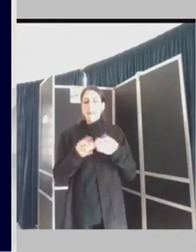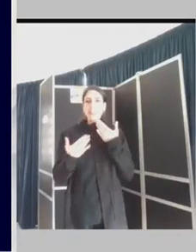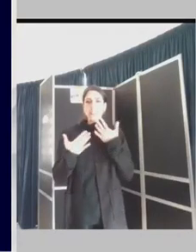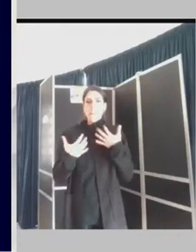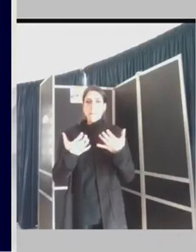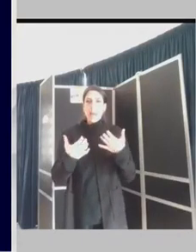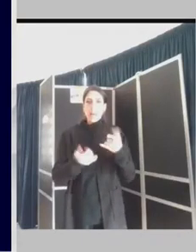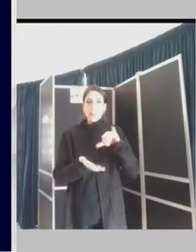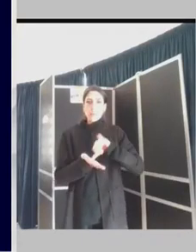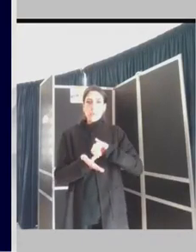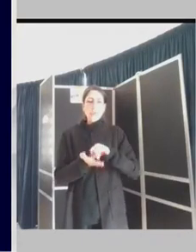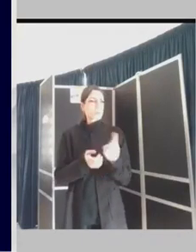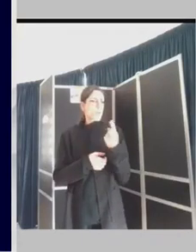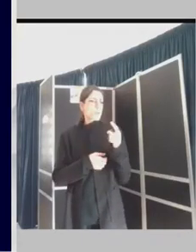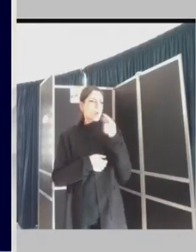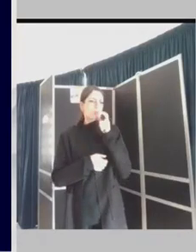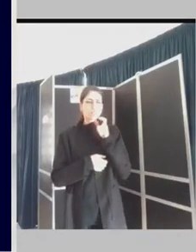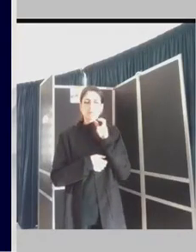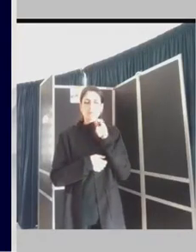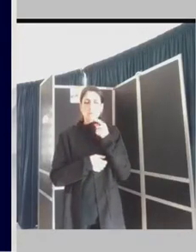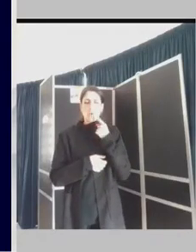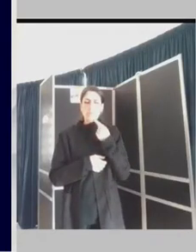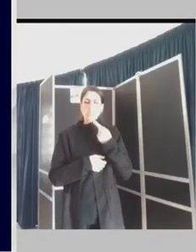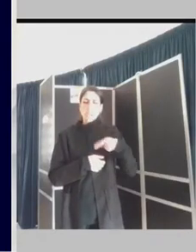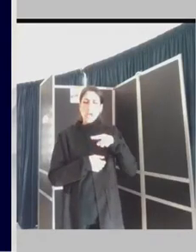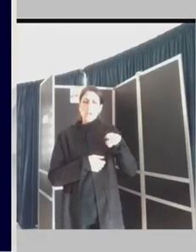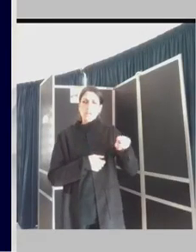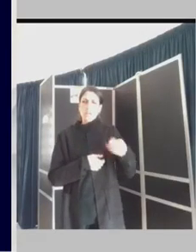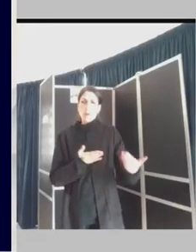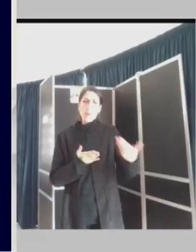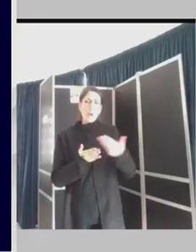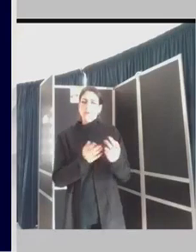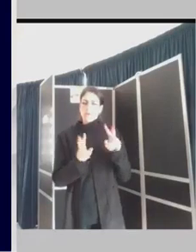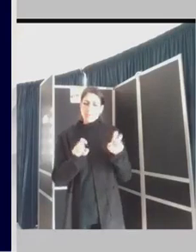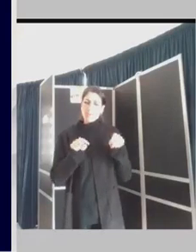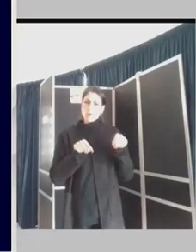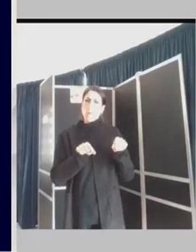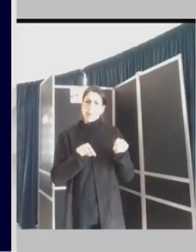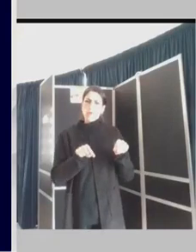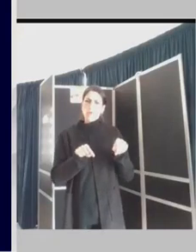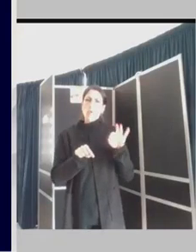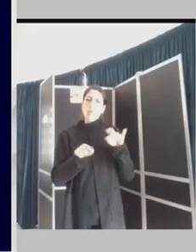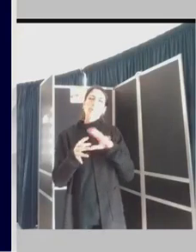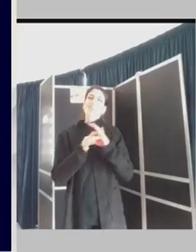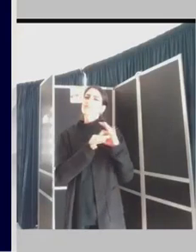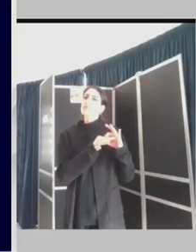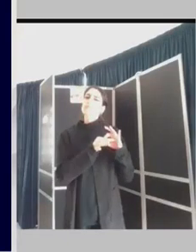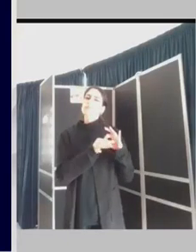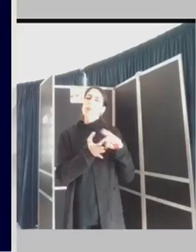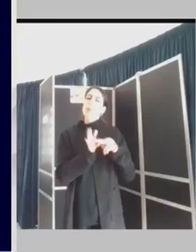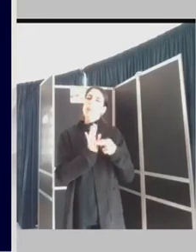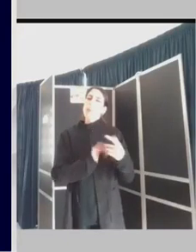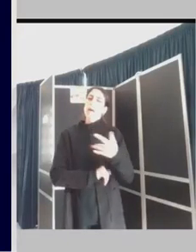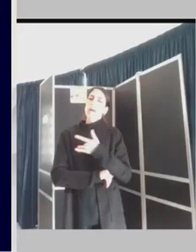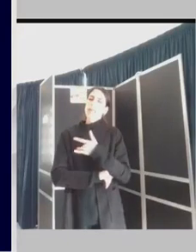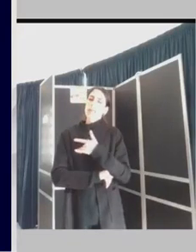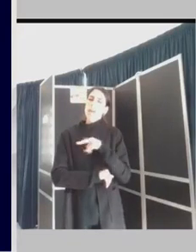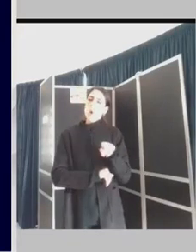recentemente questa problematica, ed in particolare con riferimento particolare al problema cardiaco dell'intervento